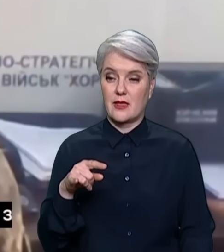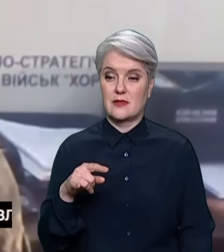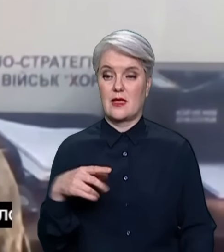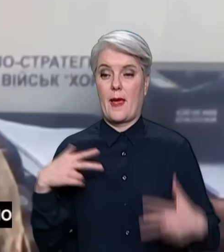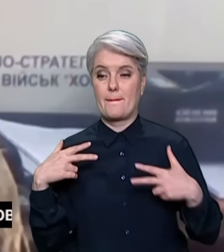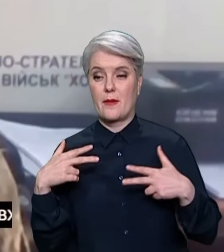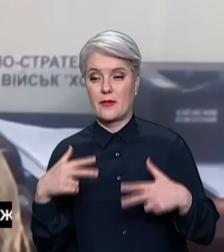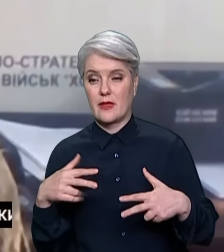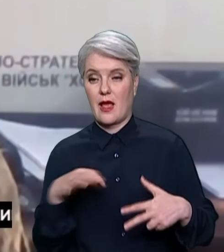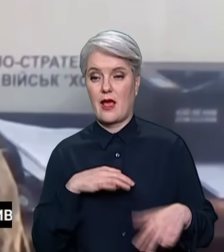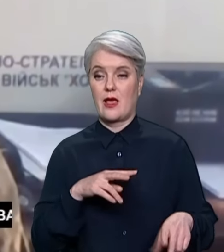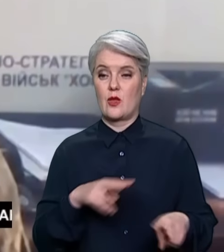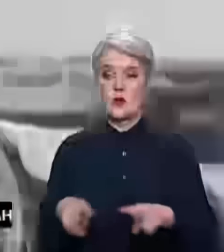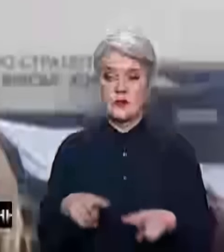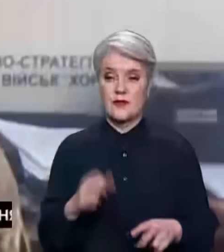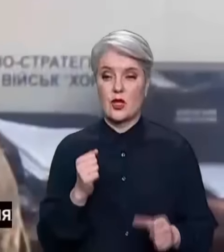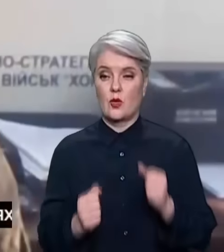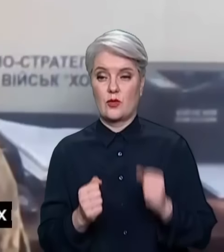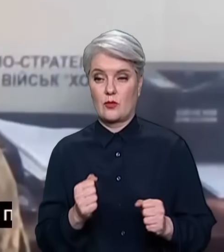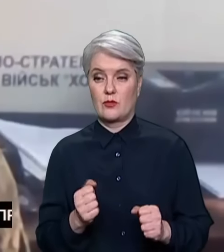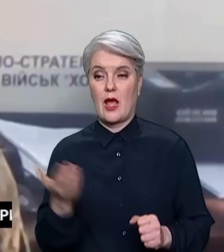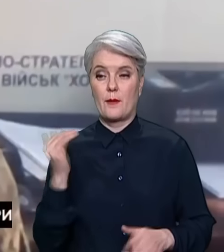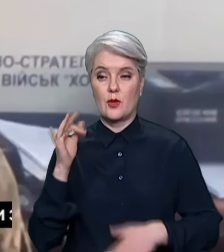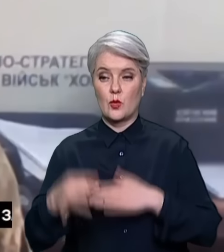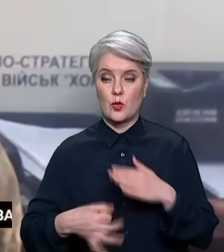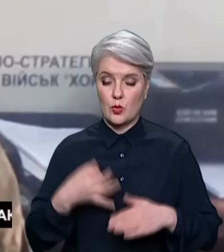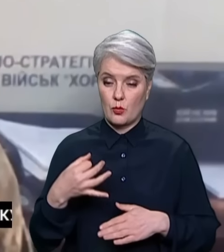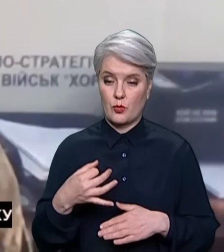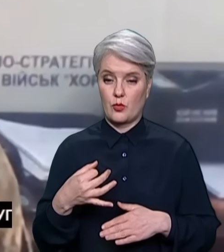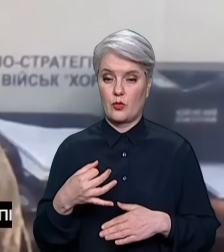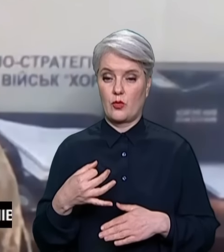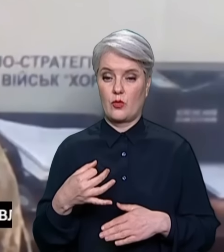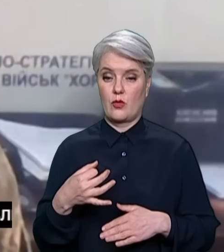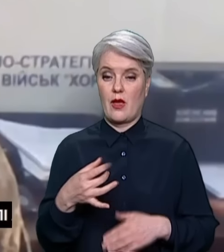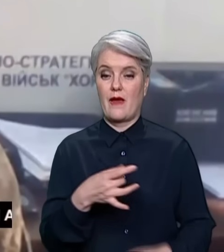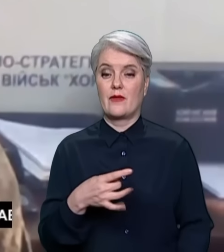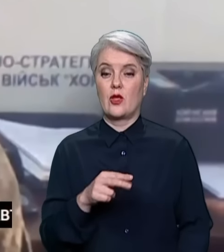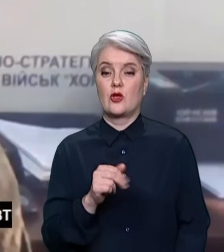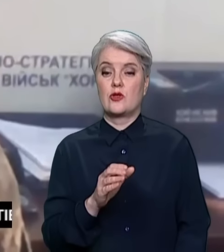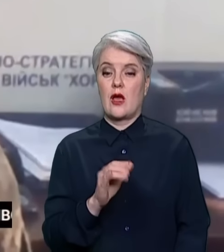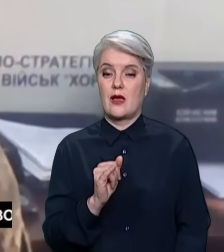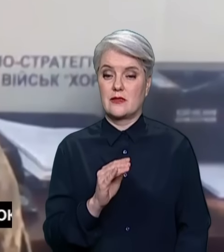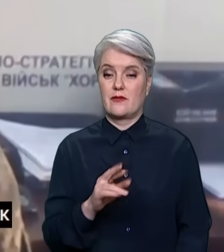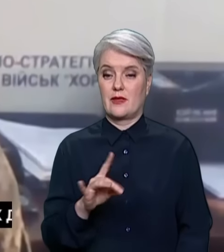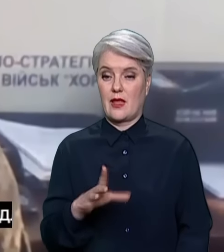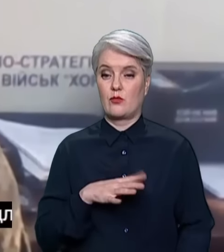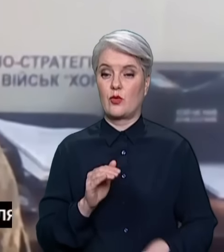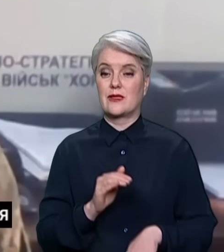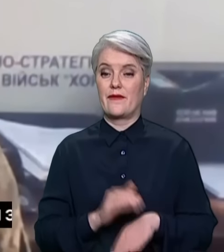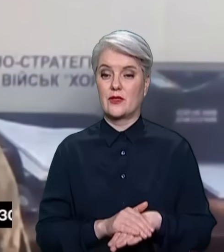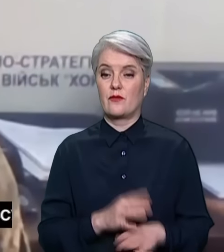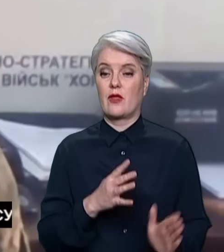БПЛА розвідувального та ударного типу. Лише за минулу добу в районі Часового Яру було зафіксовано